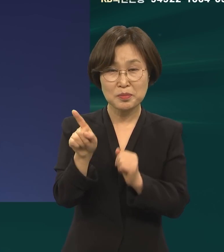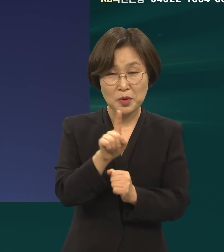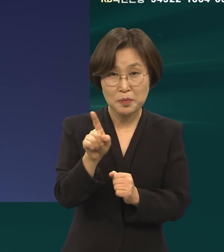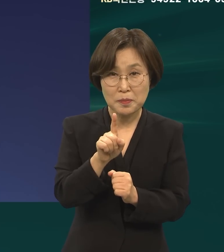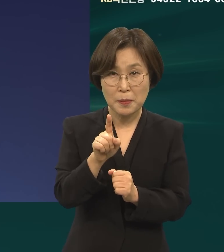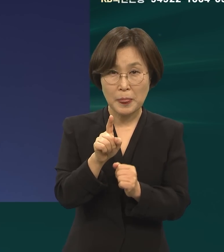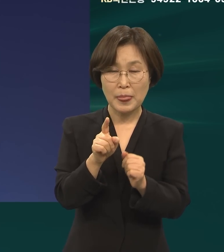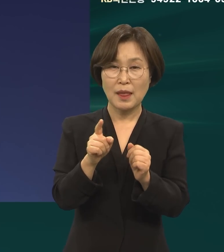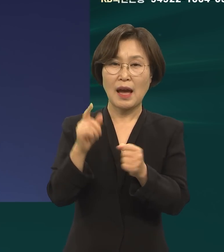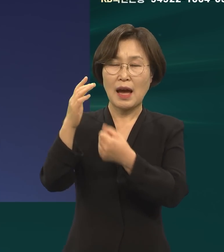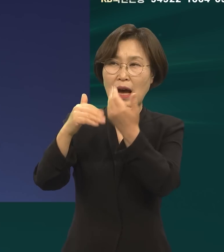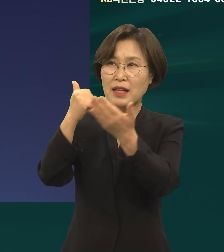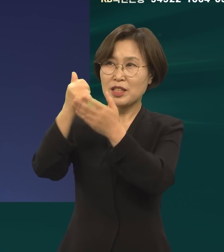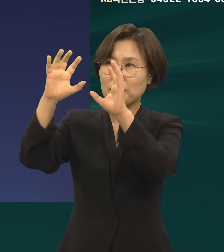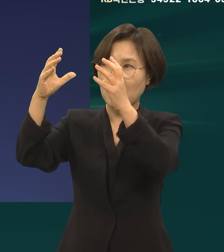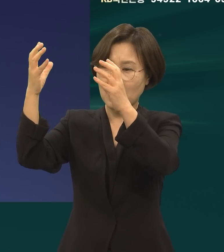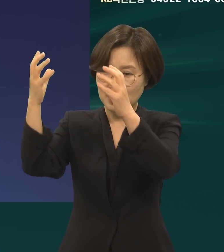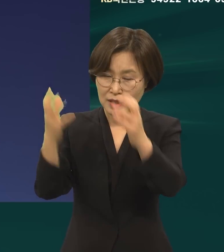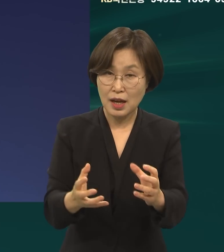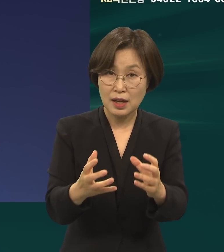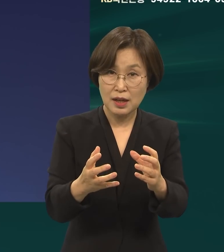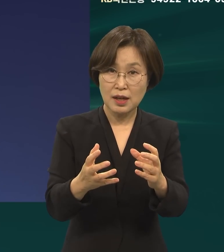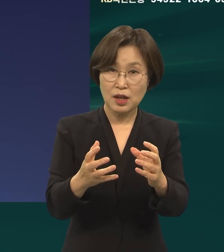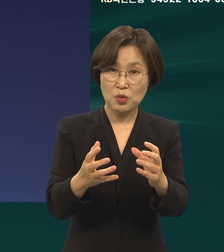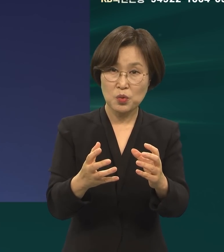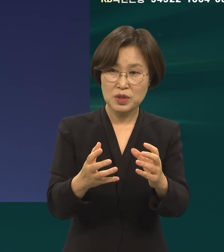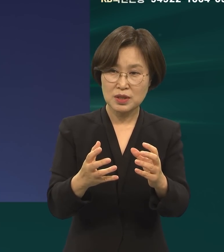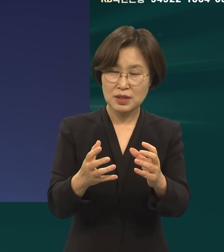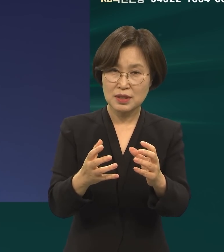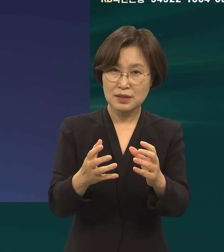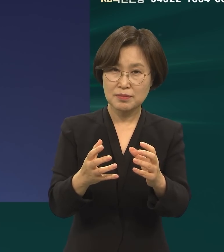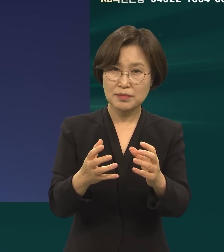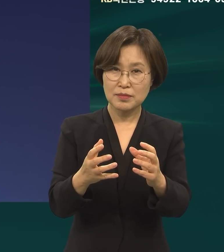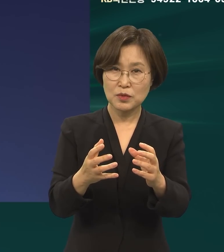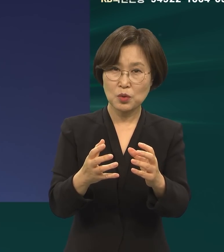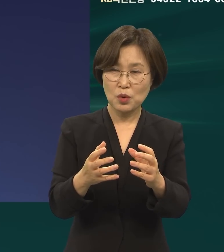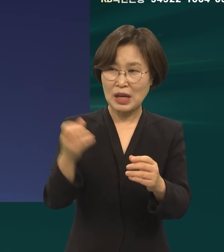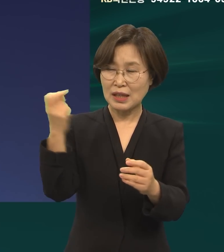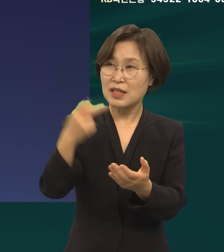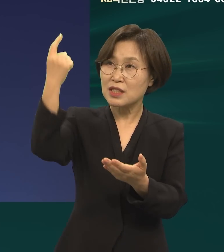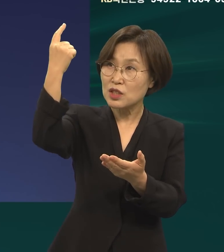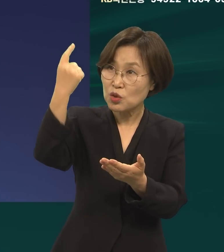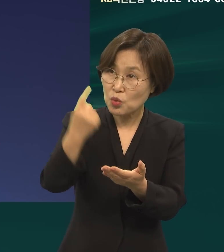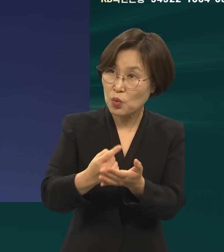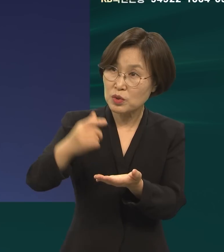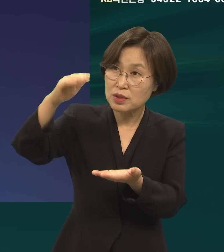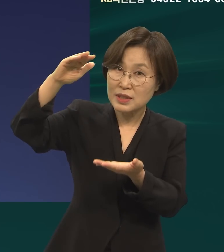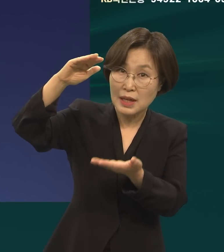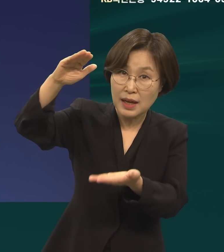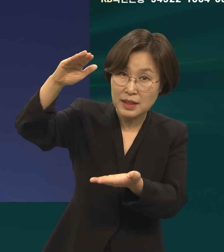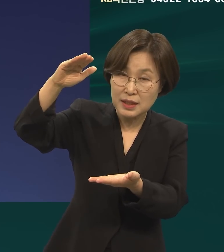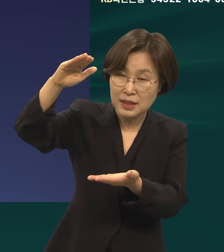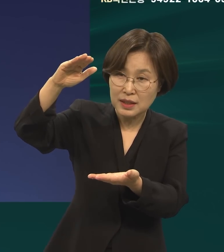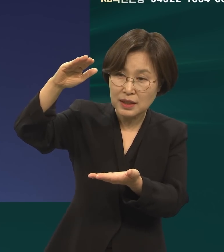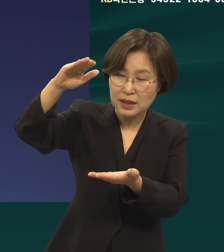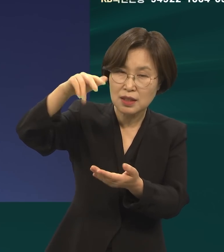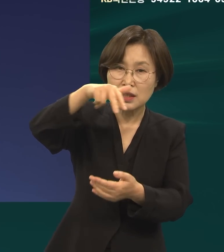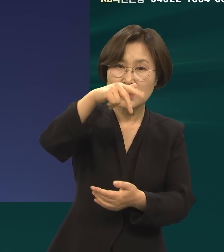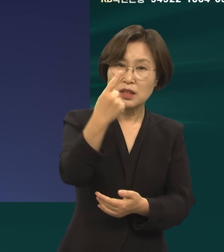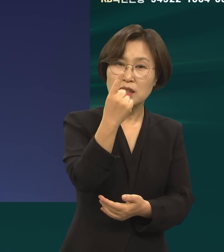예수님의, 하나님의 나라가 이 땅에 오셨다는 걸 상징하는 예수님의 이 땅에 오심과 다시 오심 사이를 종말이라고